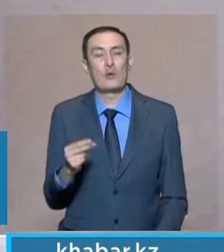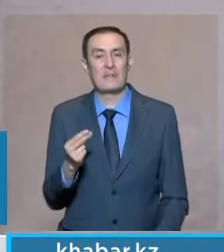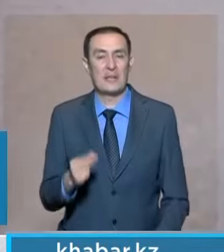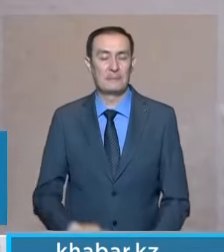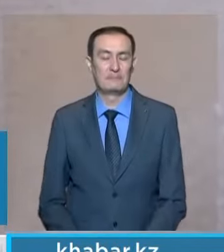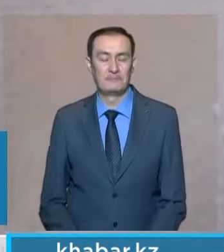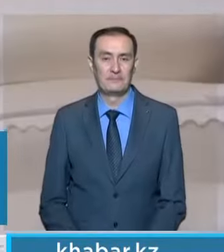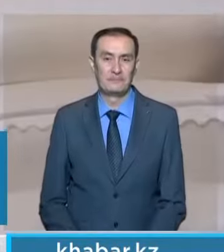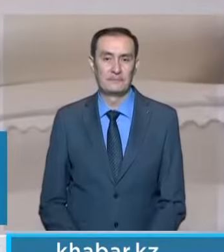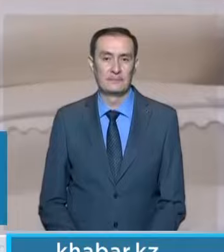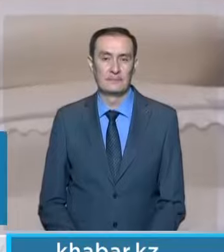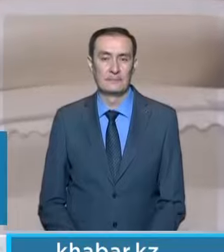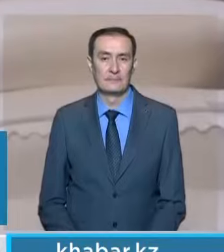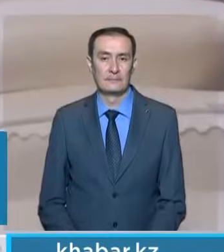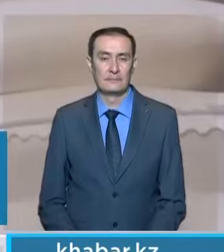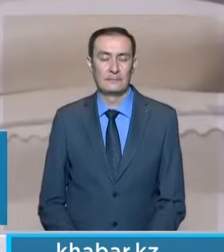тенге.